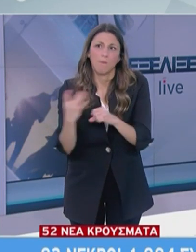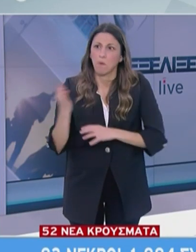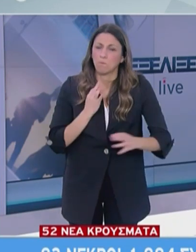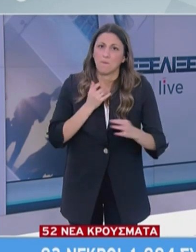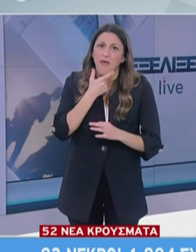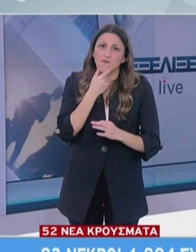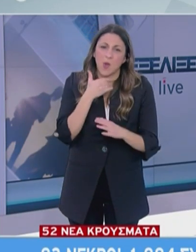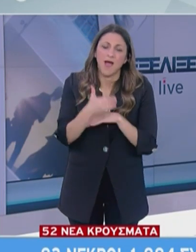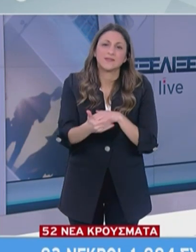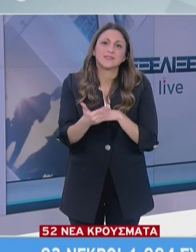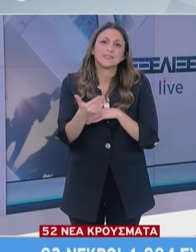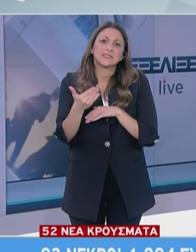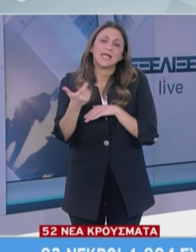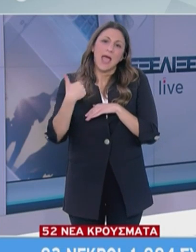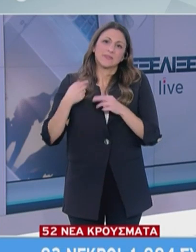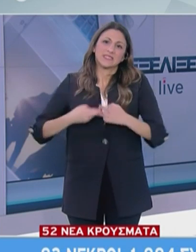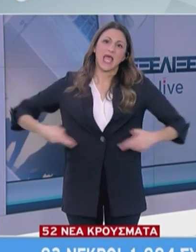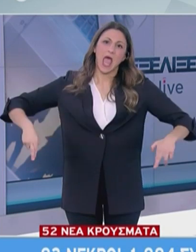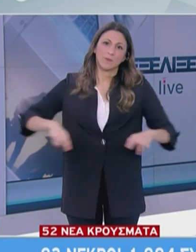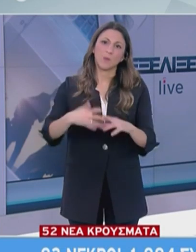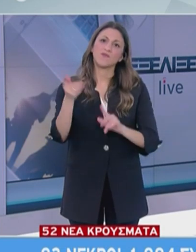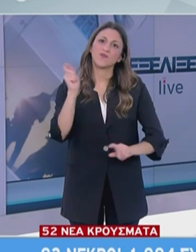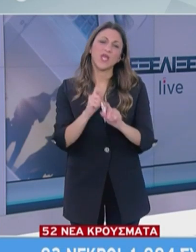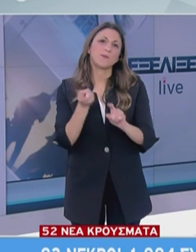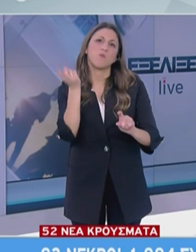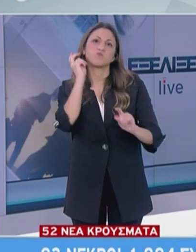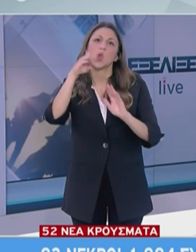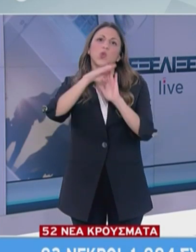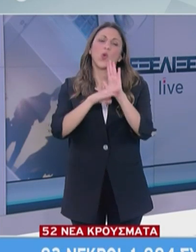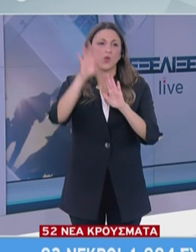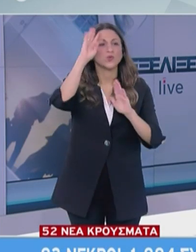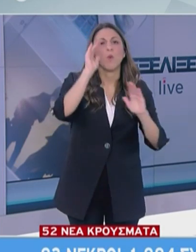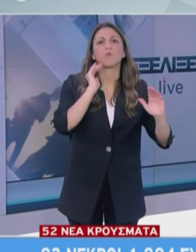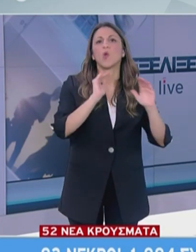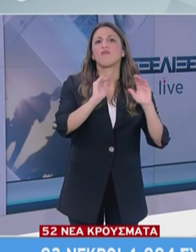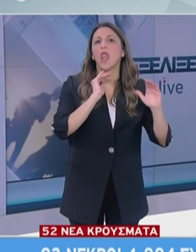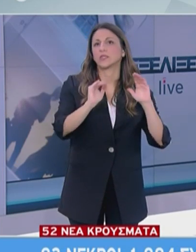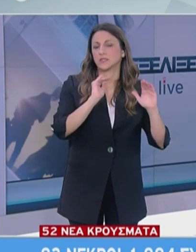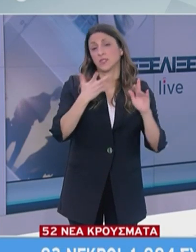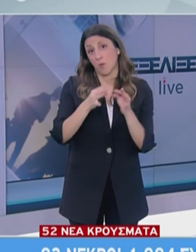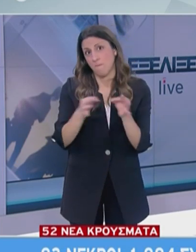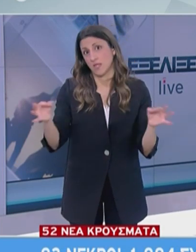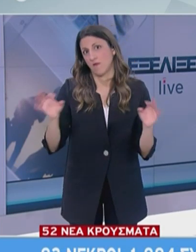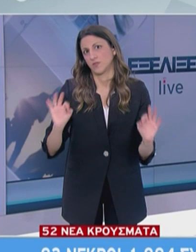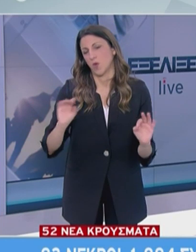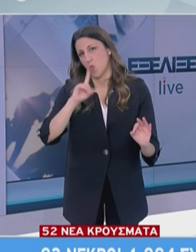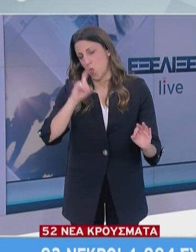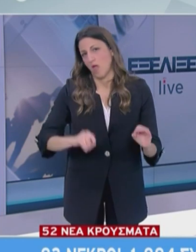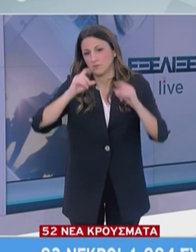το ότι έχει υιοθετηθεί και από την Επιτροπή μας ένα πρωτόκολλο προφύλαξης μαζί με τα προστατευτικά μέτρα που οφείλουν να τηρούν,